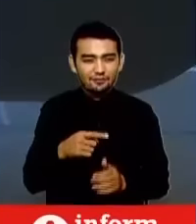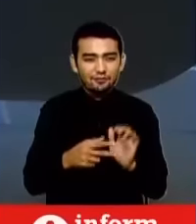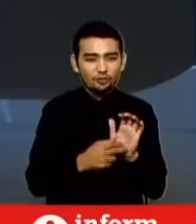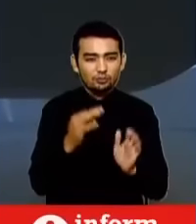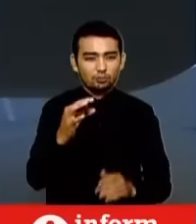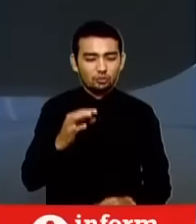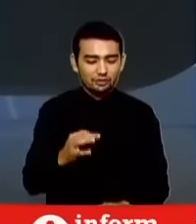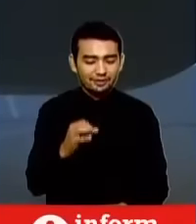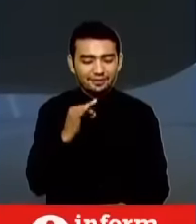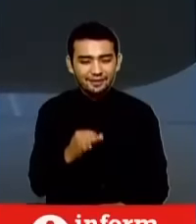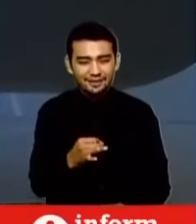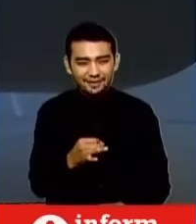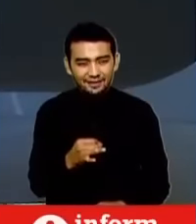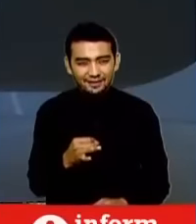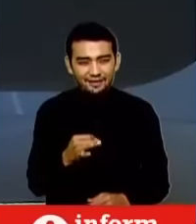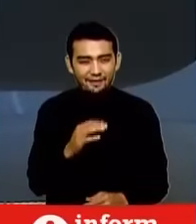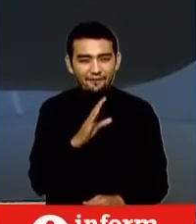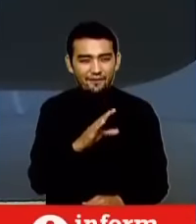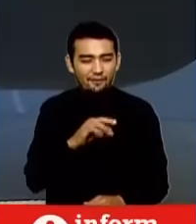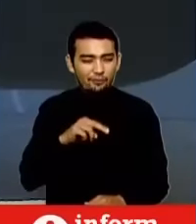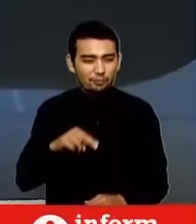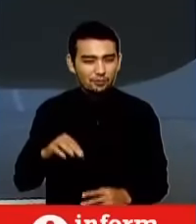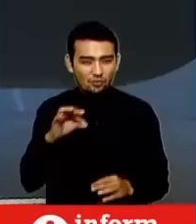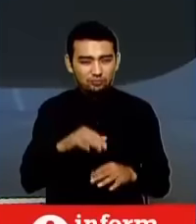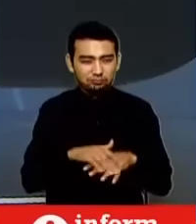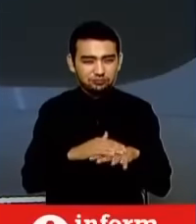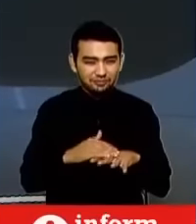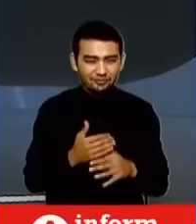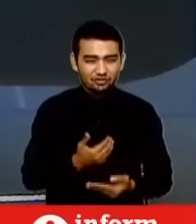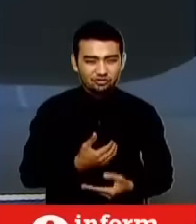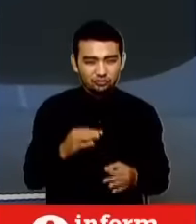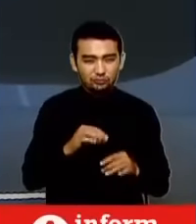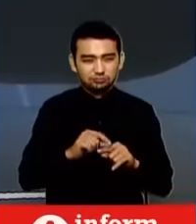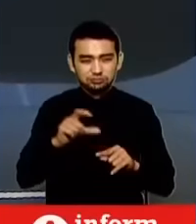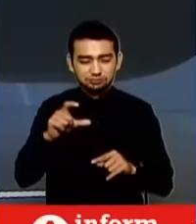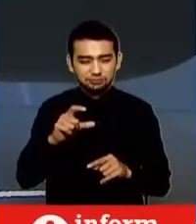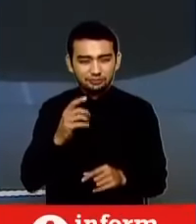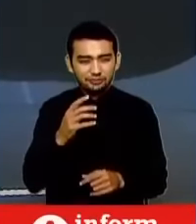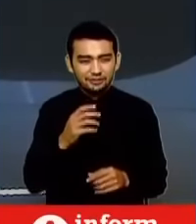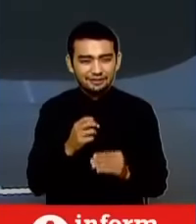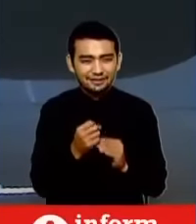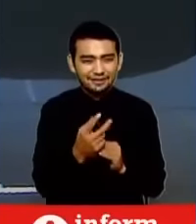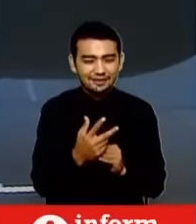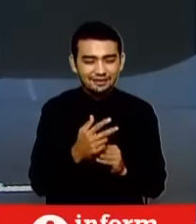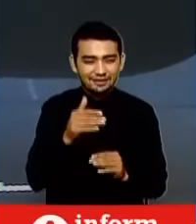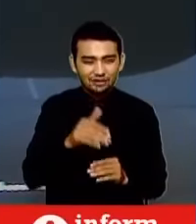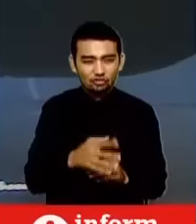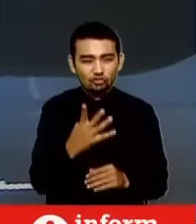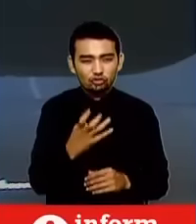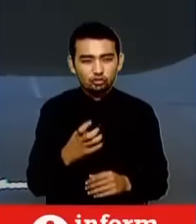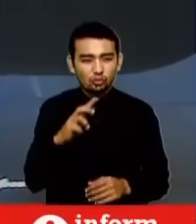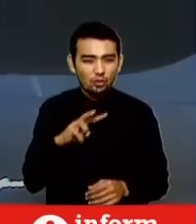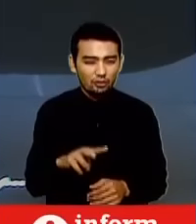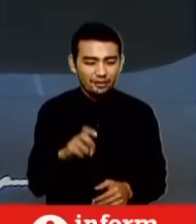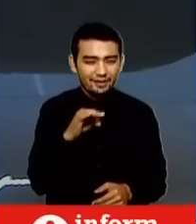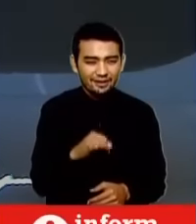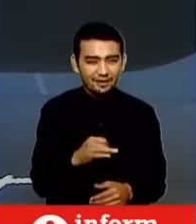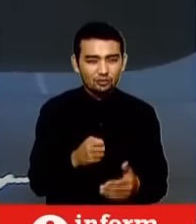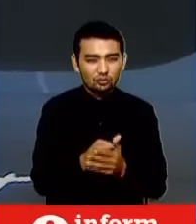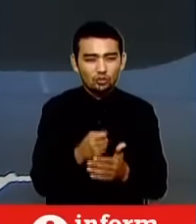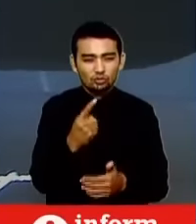4,8%. Соответственно, ВВП на душу населения вырос до 13 300 долларов, а внешний оборот увеличился до